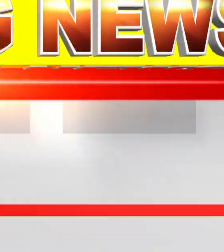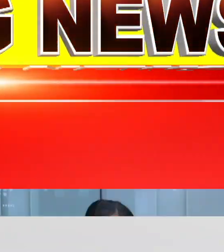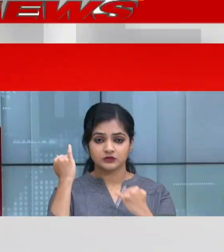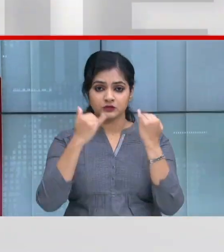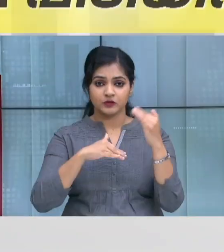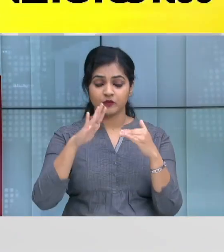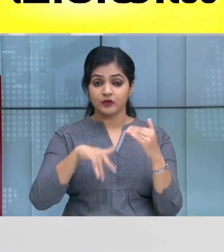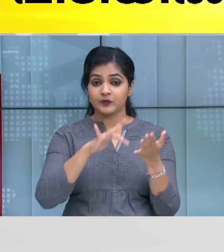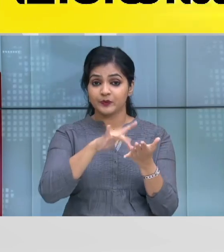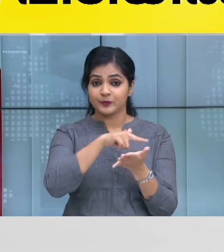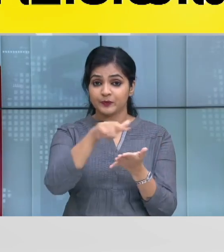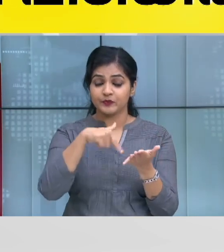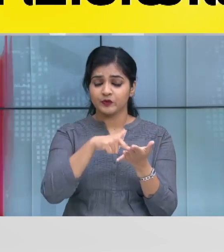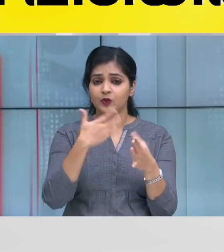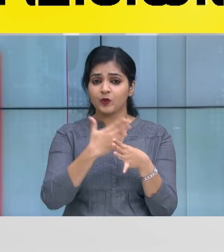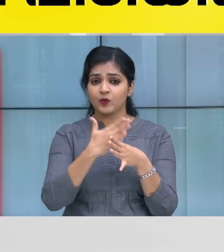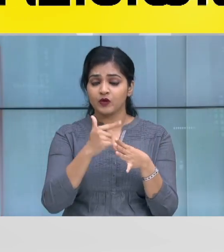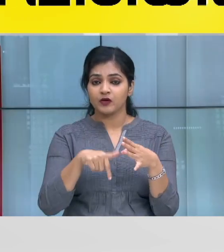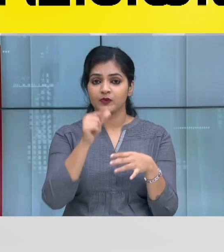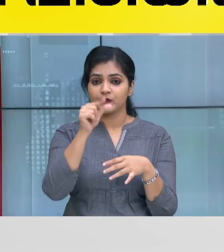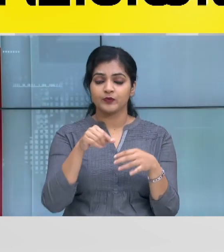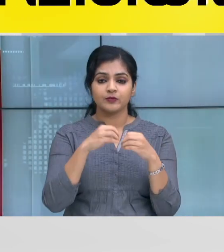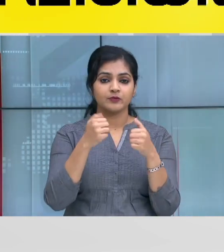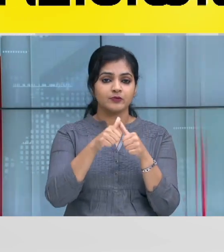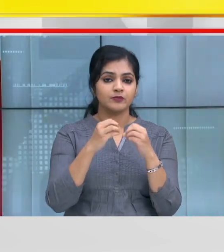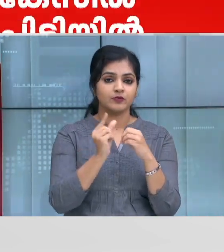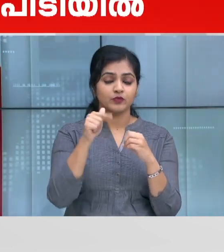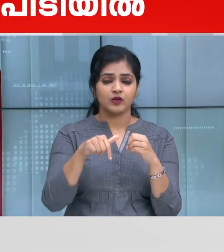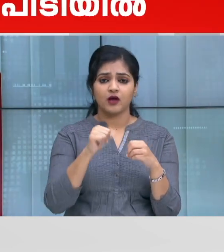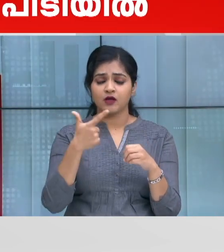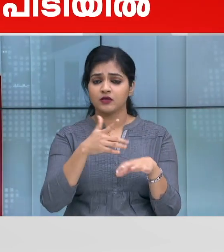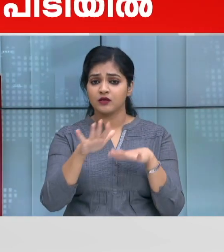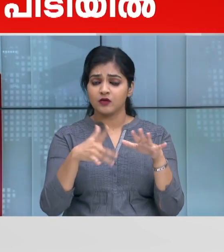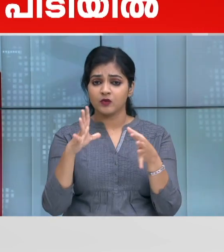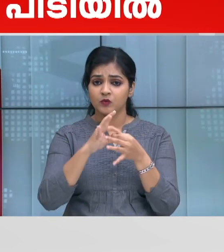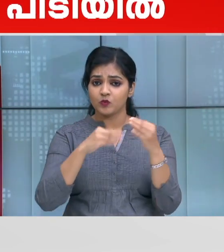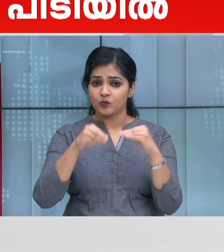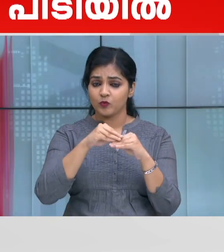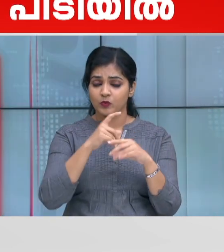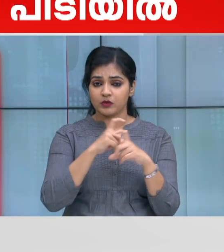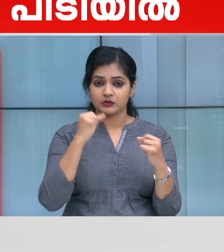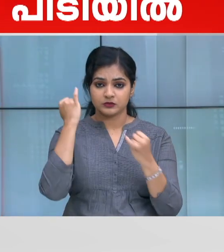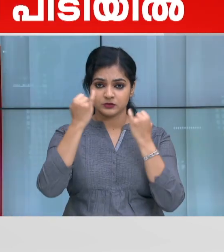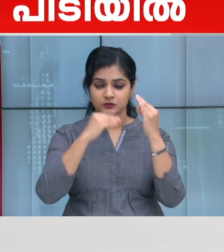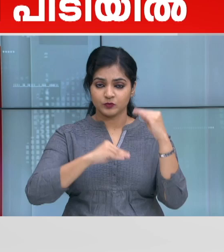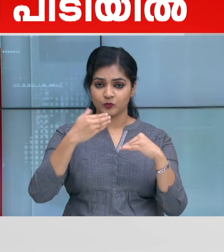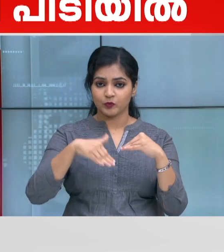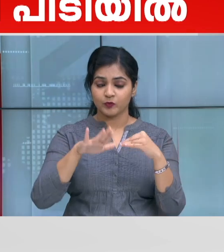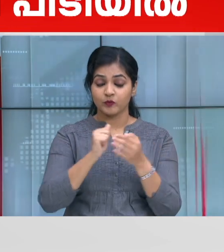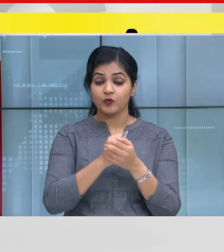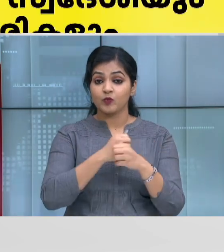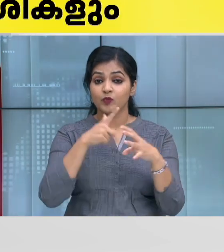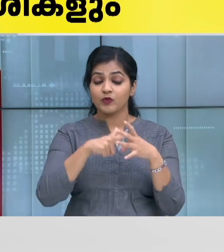മേഖല കേന്ദ്രീകരിച്ചുകൂടി പ്രവർത്തിക്കുന്ന ആളാണ് ബാബു. ഇവരുടെ മറ്റ് പശ്ചാത്തലം സംബന്ധിച്ച് കൂടുതൽ വ്യക്തത വരാനുണ്ട്. പക്ഷേ സ്ഫോടക വസ്തു